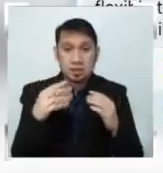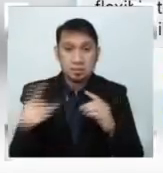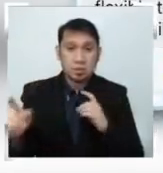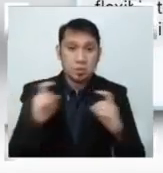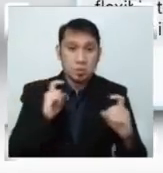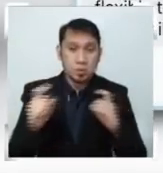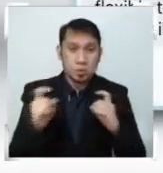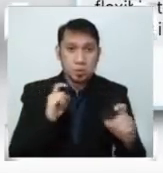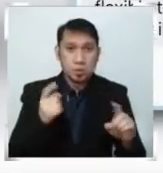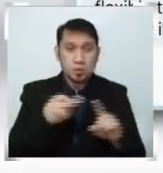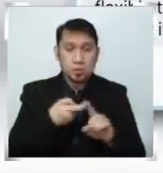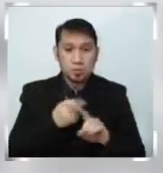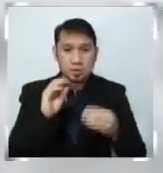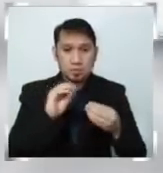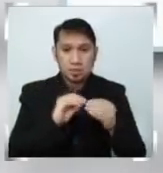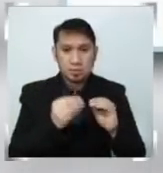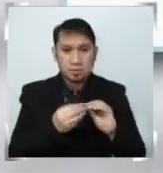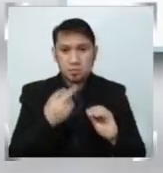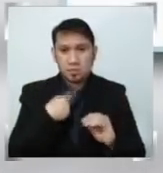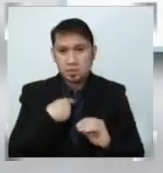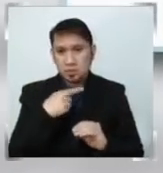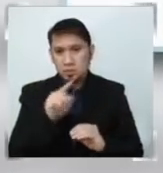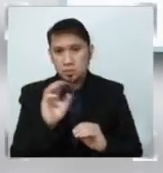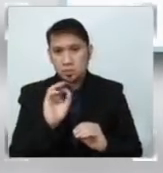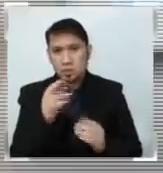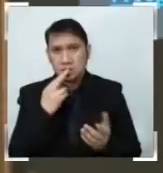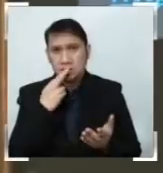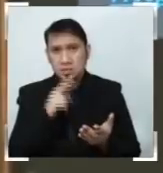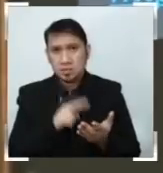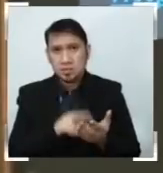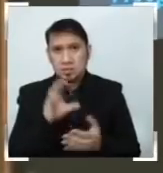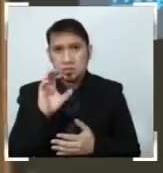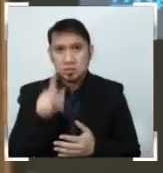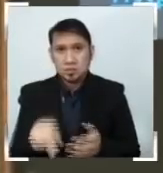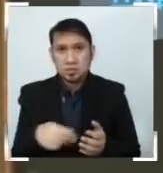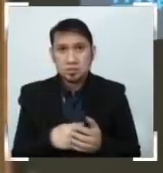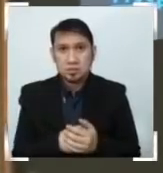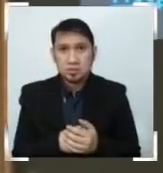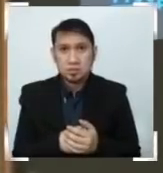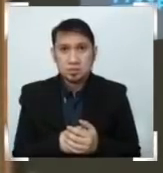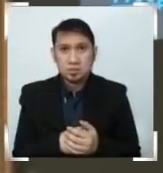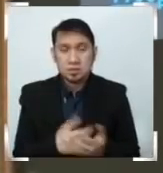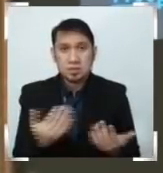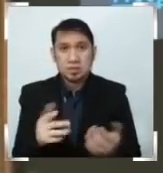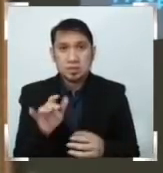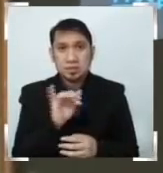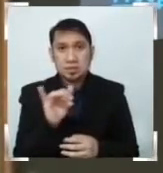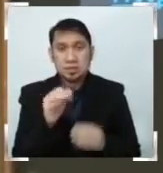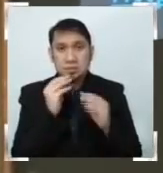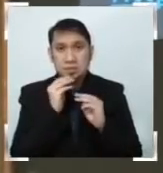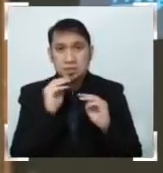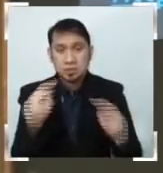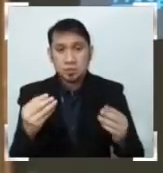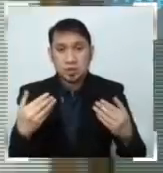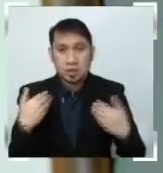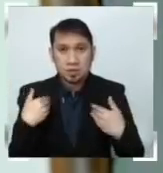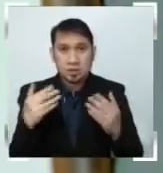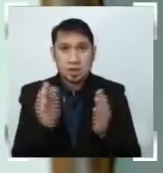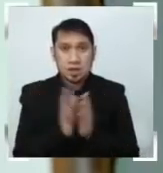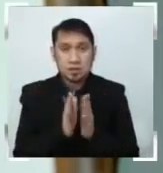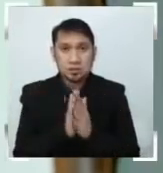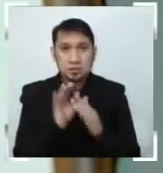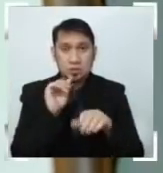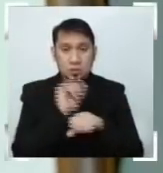sa mga numerong hindi naman nakarehistro sa kanyang cellphone. Iisa lang ang mensahe, nag-aalok ng trabaho kapalit umano